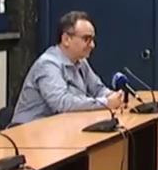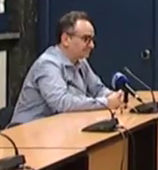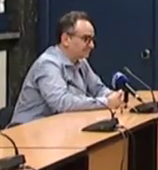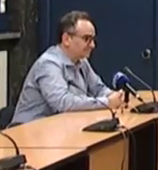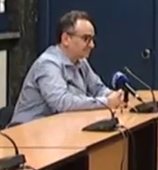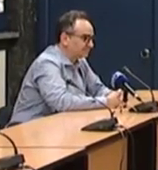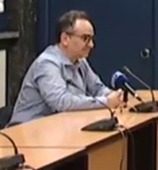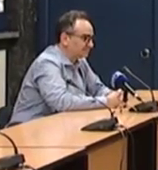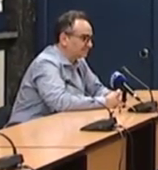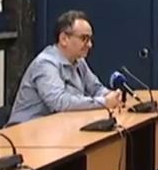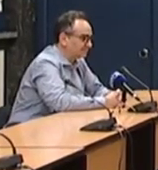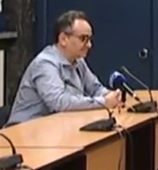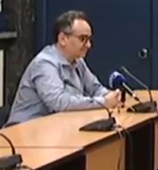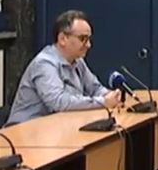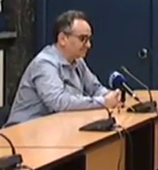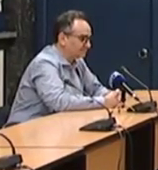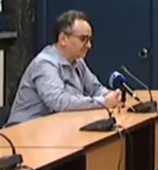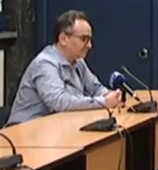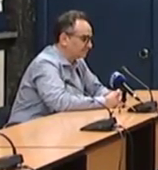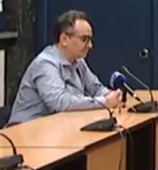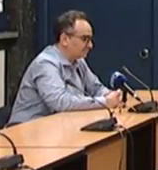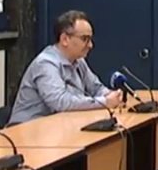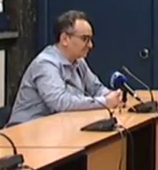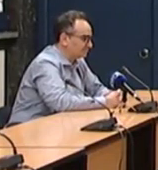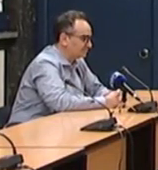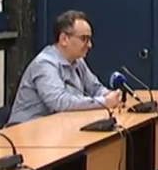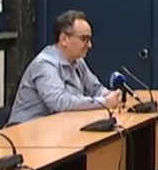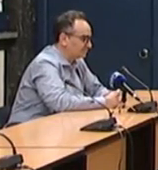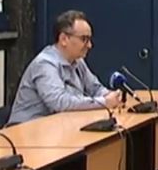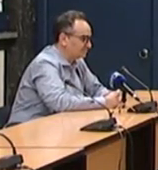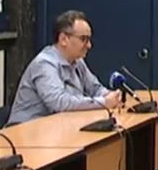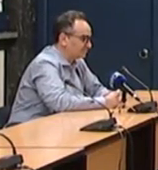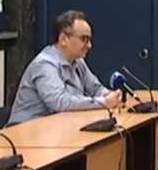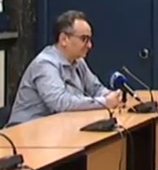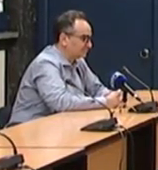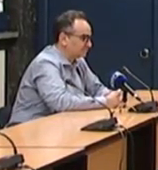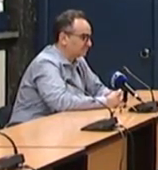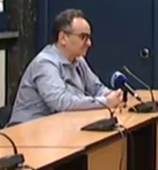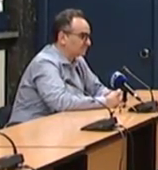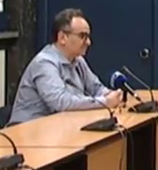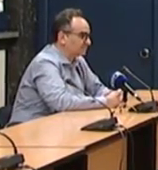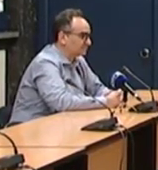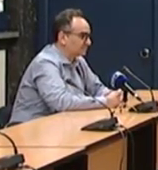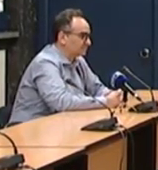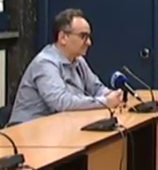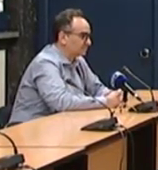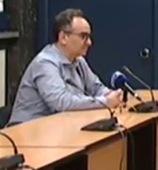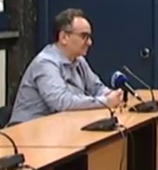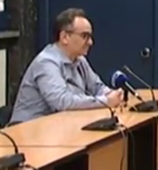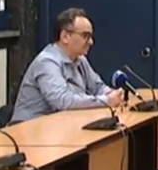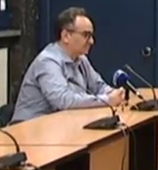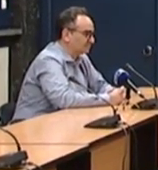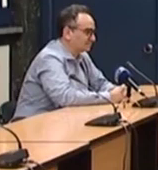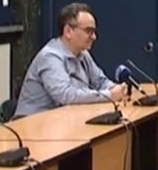Καλησπέρα από το Υπουργείο Υγείας. Ξεκινάει η ενημέρωση από τον Υφυπουργό Πολιτικής Προστασίας και Διαχείρισης Κρίσεων Νίκο Χαρδαλιά και τον